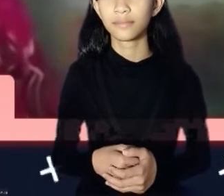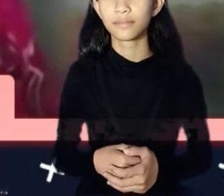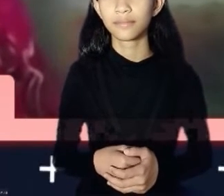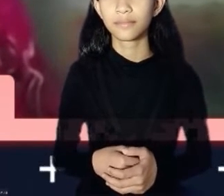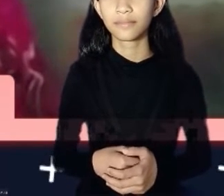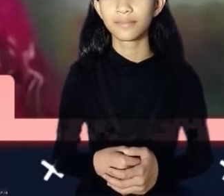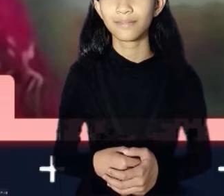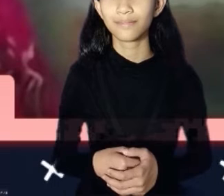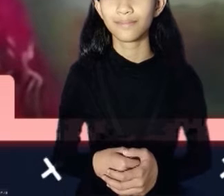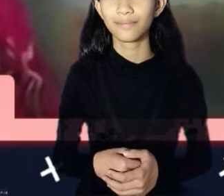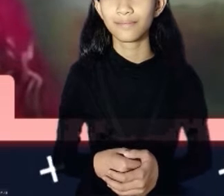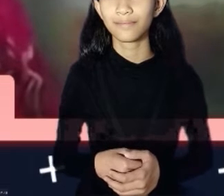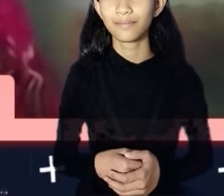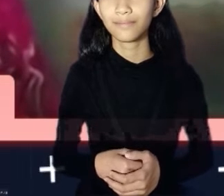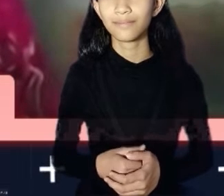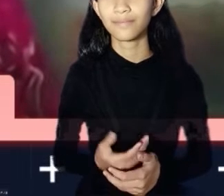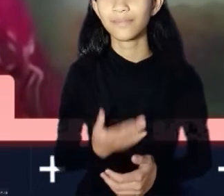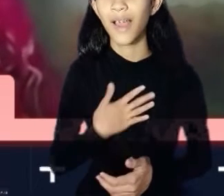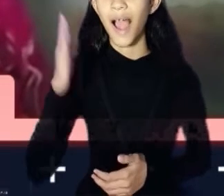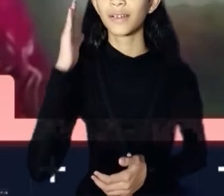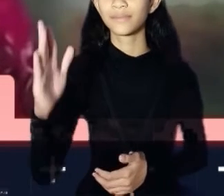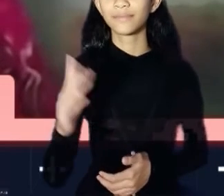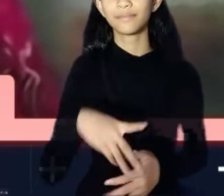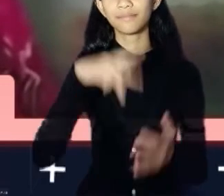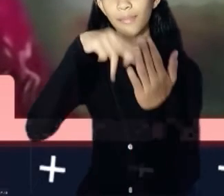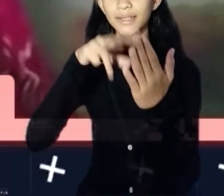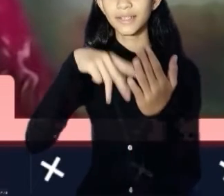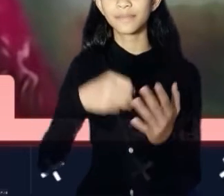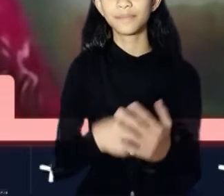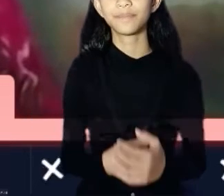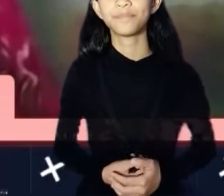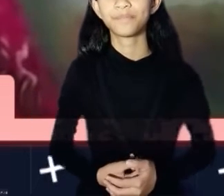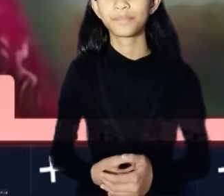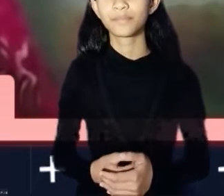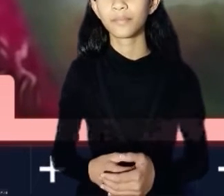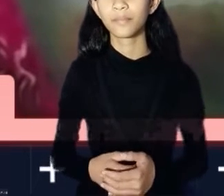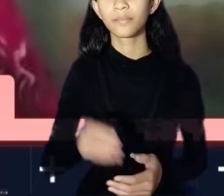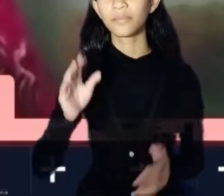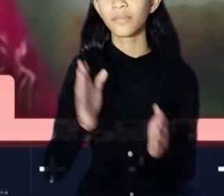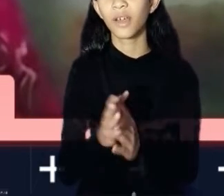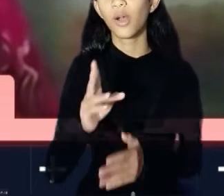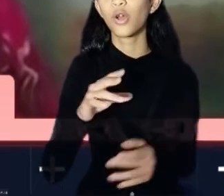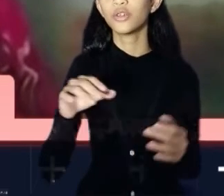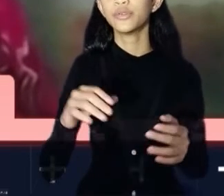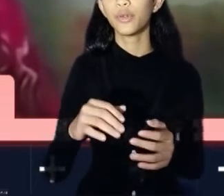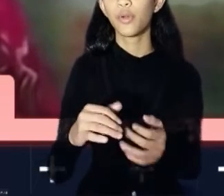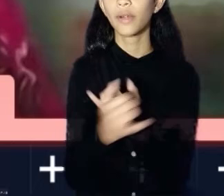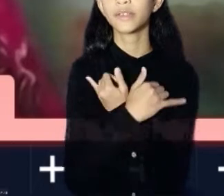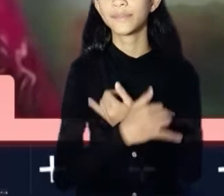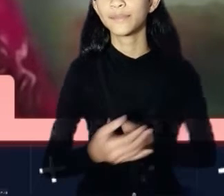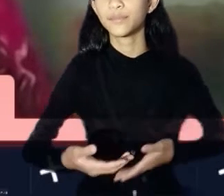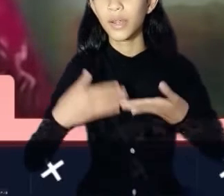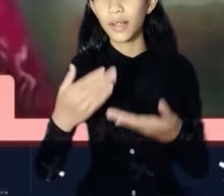saya akan baca dan Yohanes memberi kesaksian Katanya aku